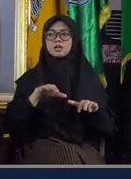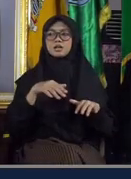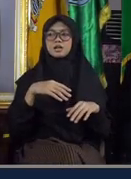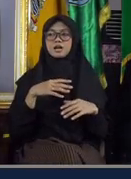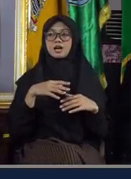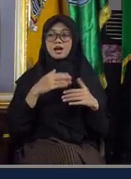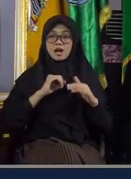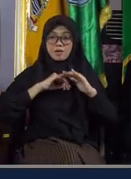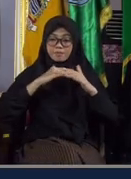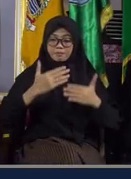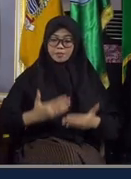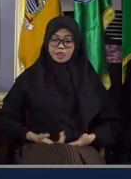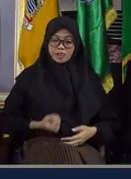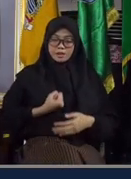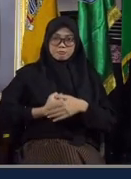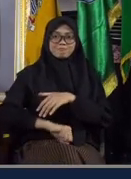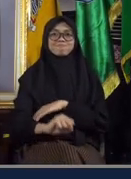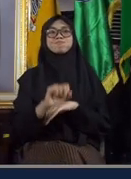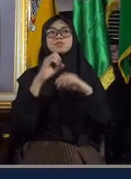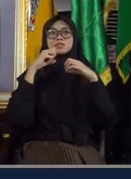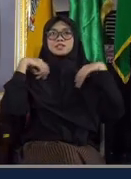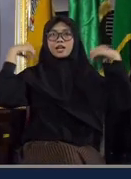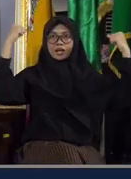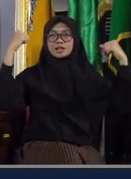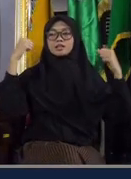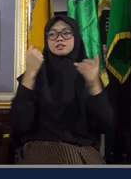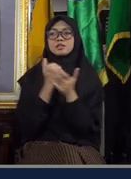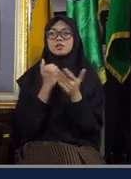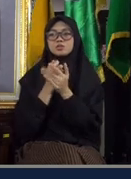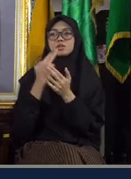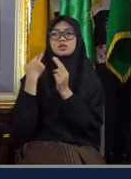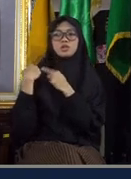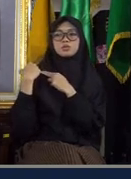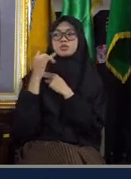sehat semuanya mereka kita siapkan lanjut